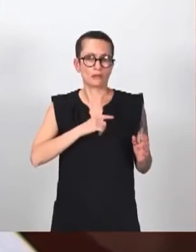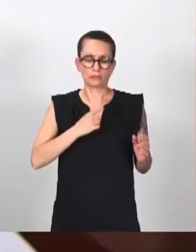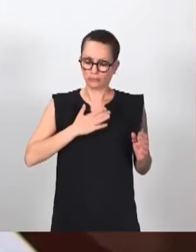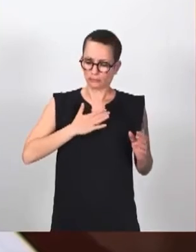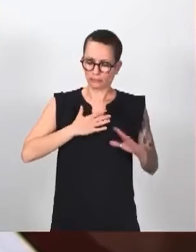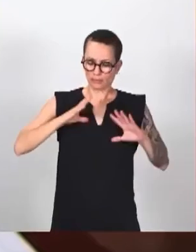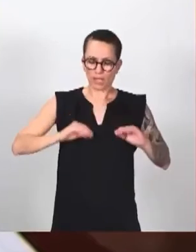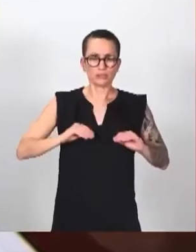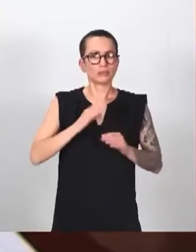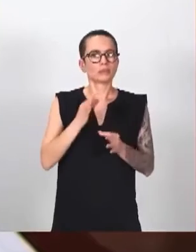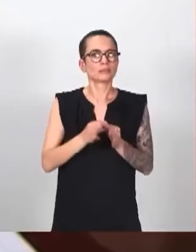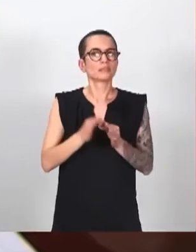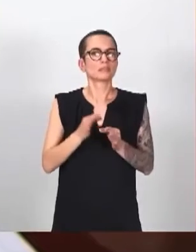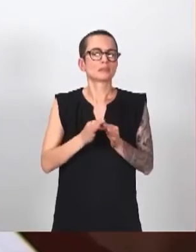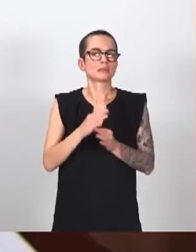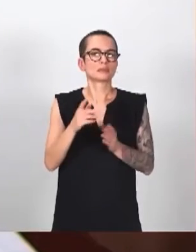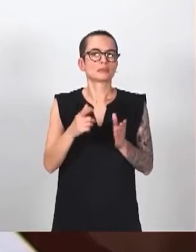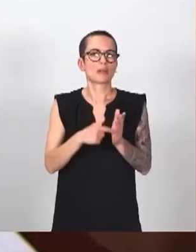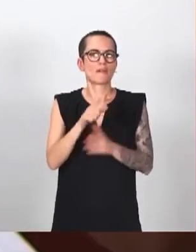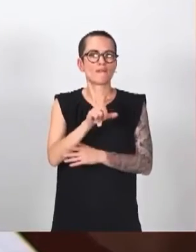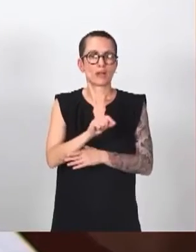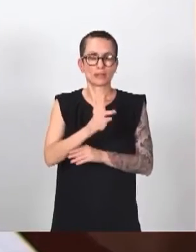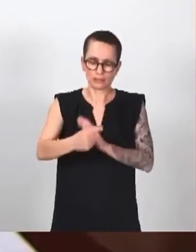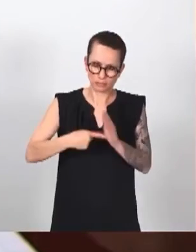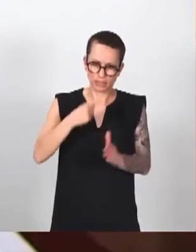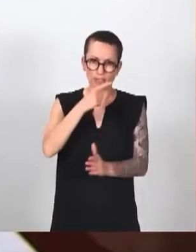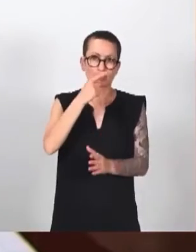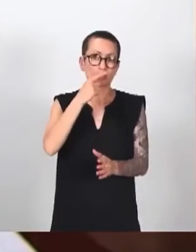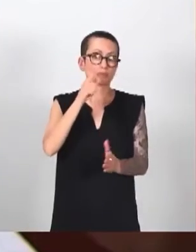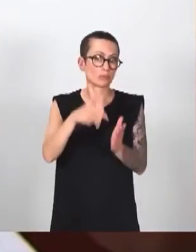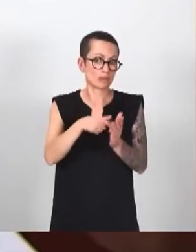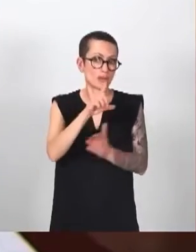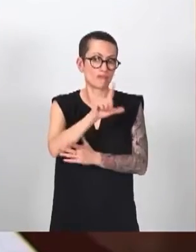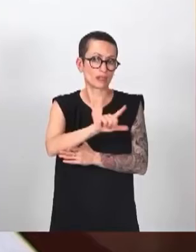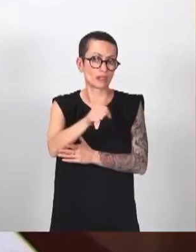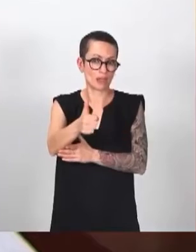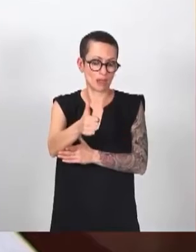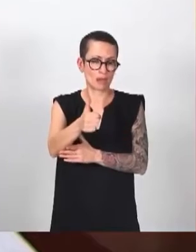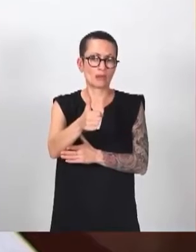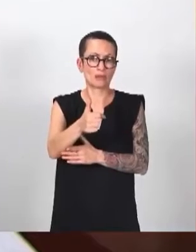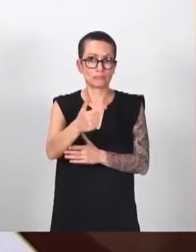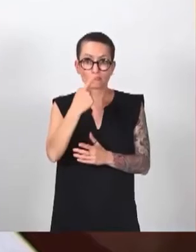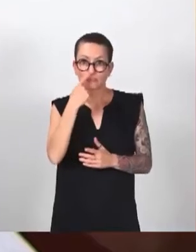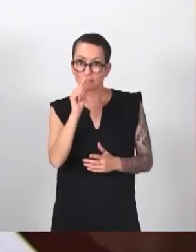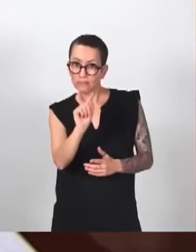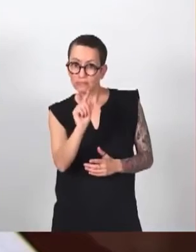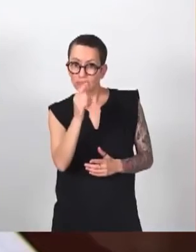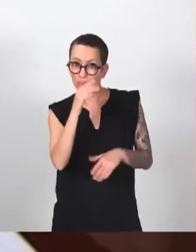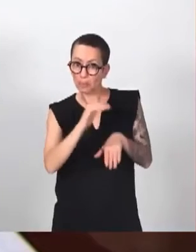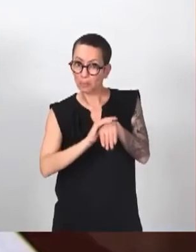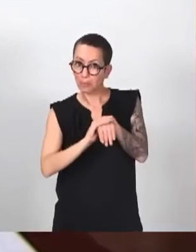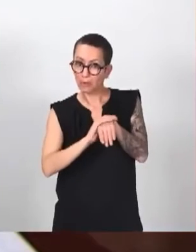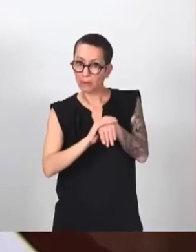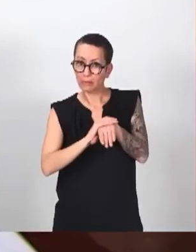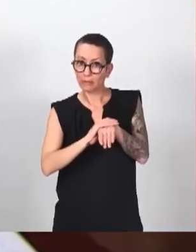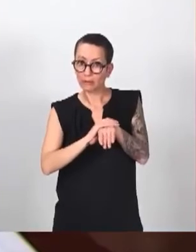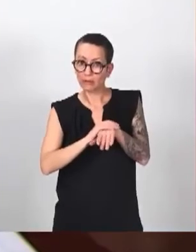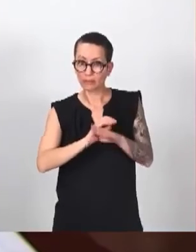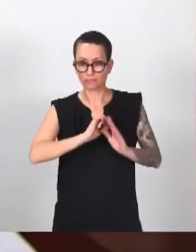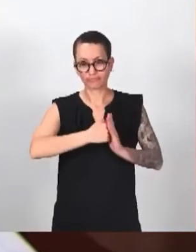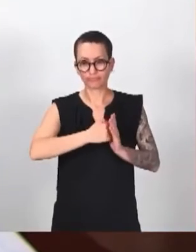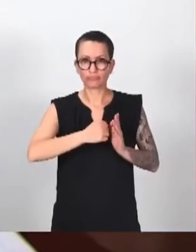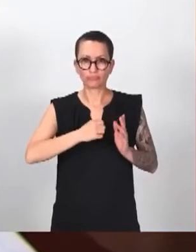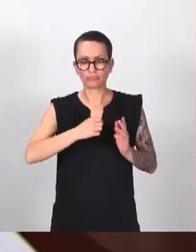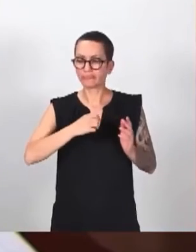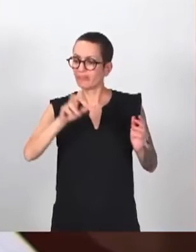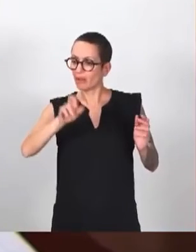en septembre 2020, réaffirmée en décembre 2021, nous considérons que vous développez une nouvelle fois une politique dogmatique d'écologie punitive